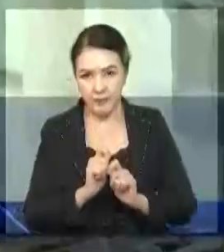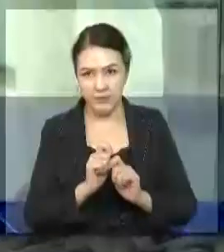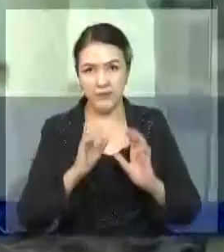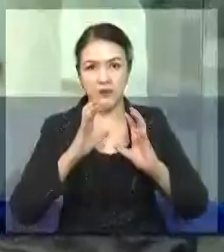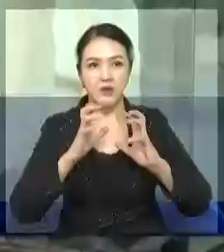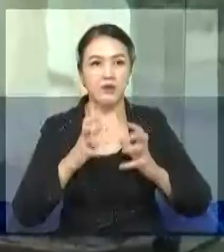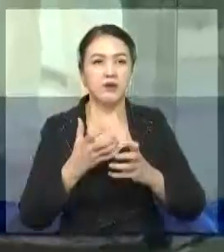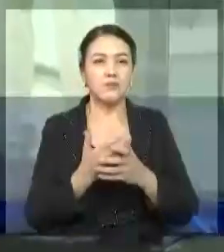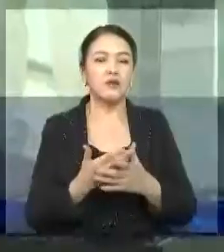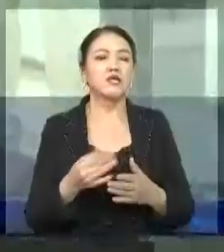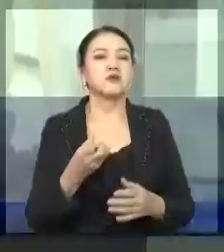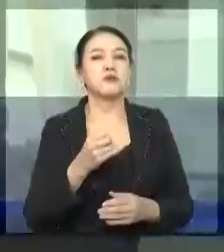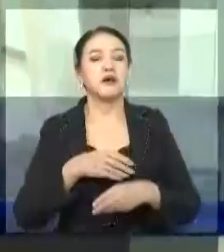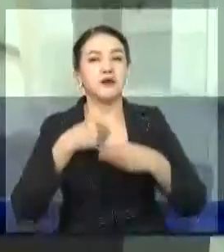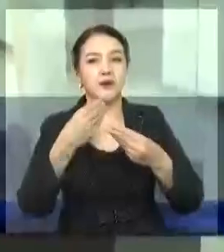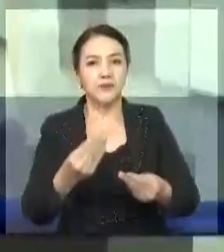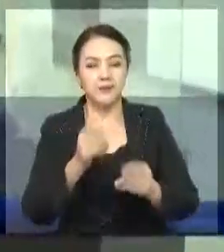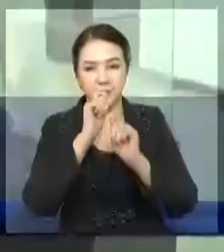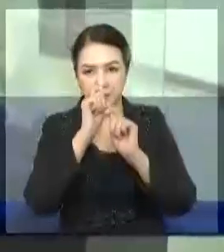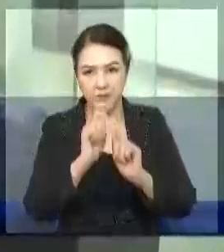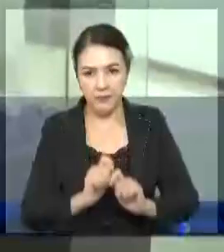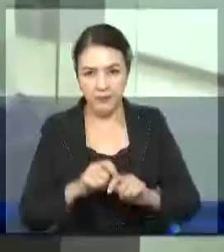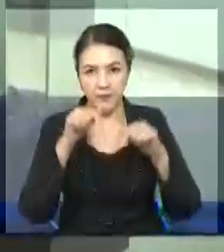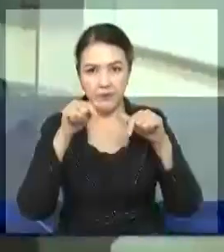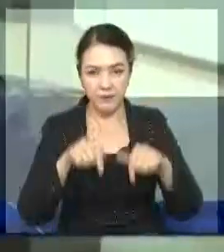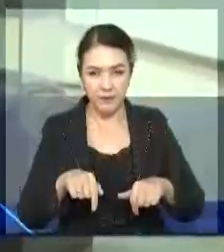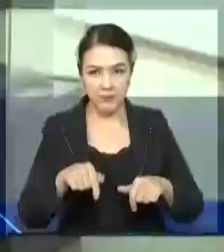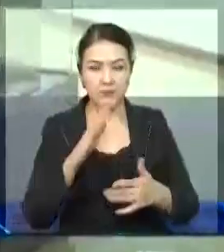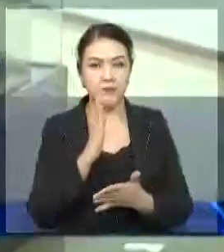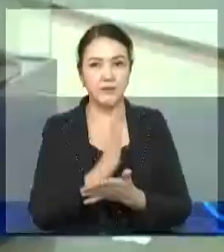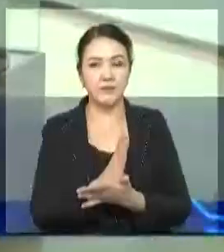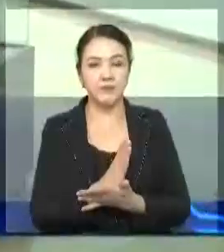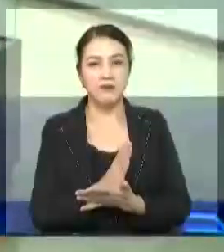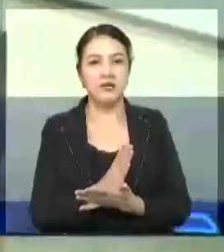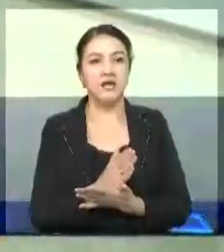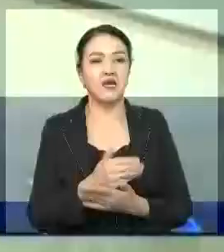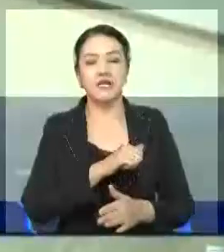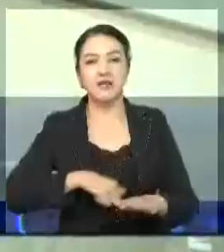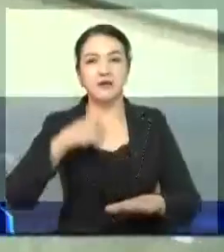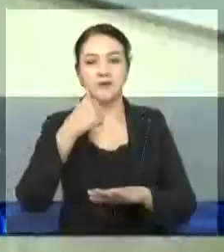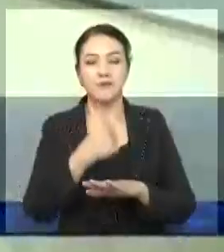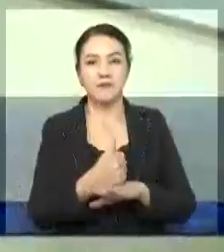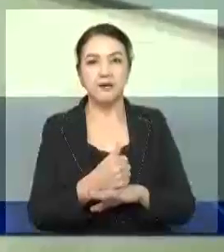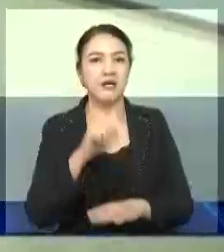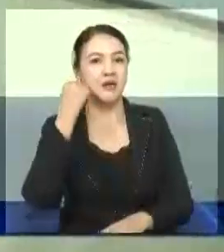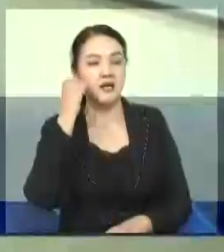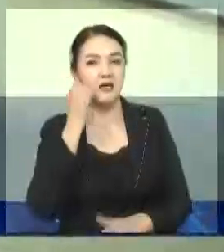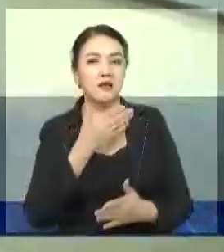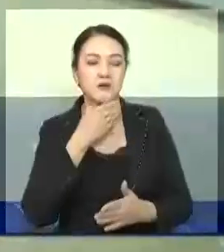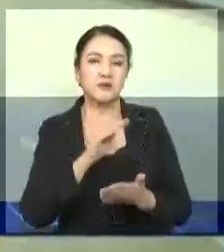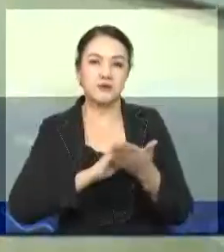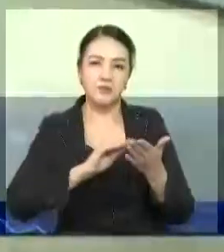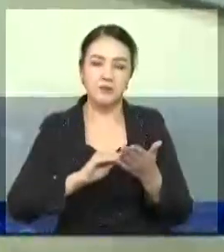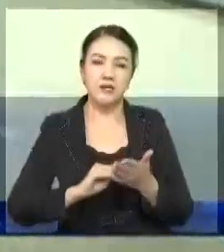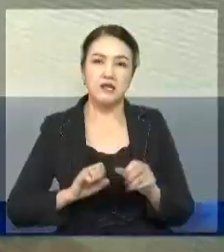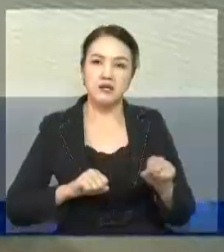әлемдік тұлғалардың Димашқа деп берген сыйлықтары дәл осы көрменің төріне қойылды. Ал ең басты жәдігер әжесінің тілеуі жазылған